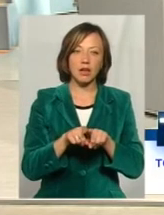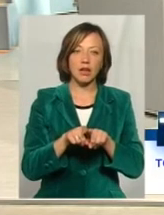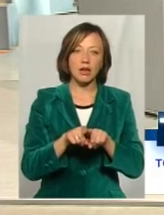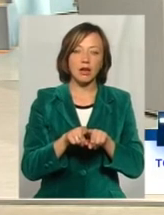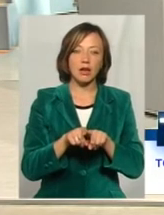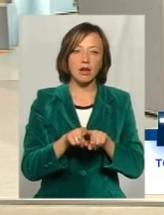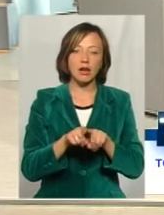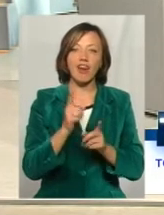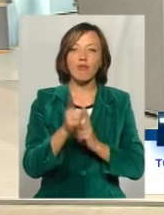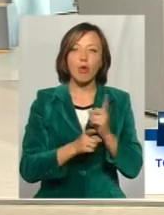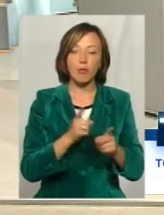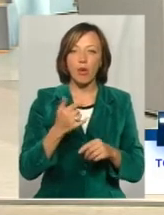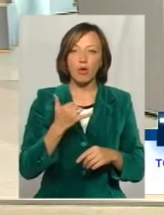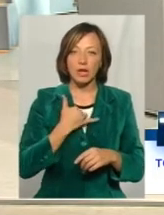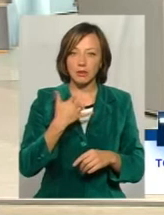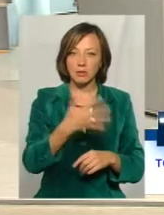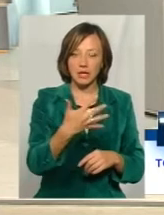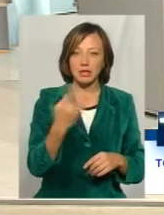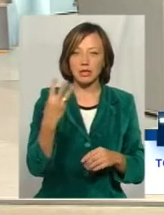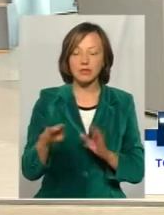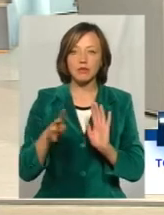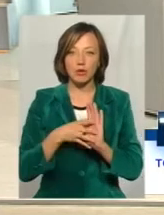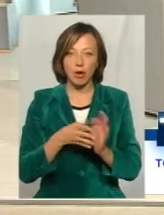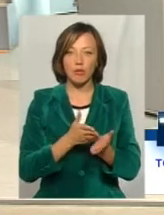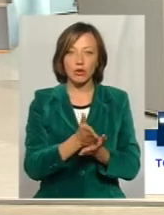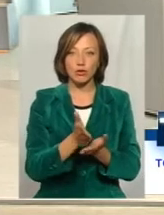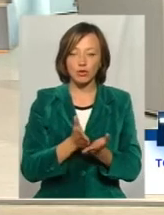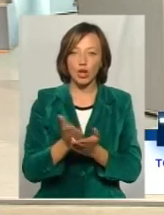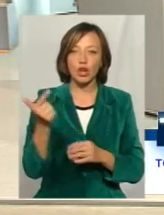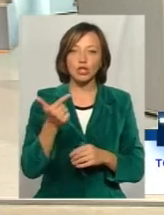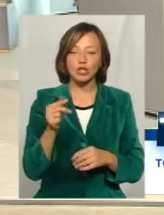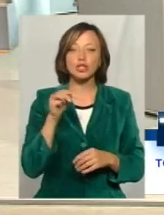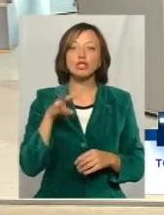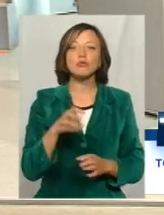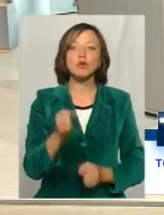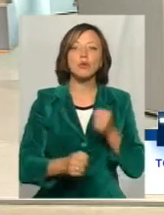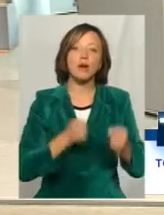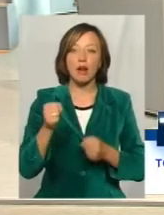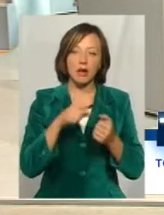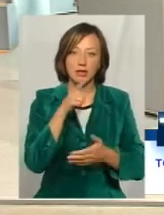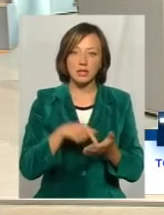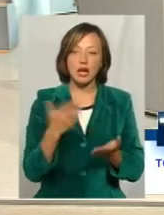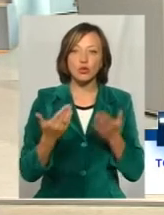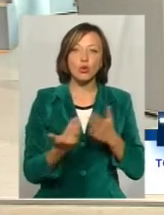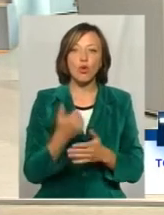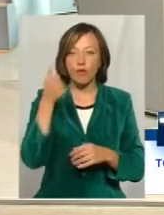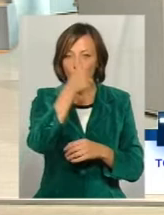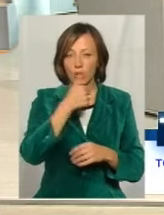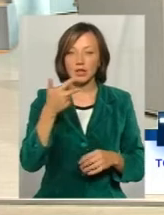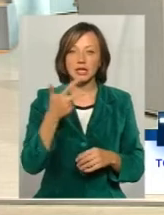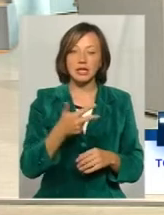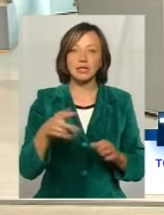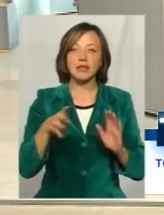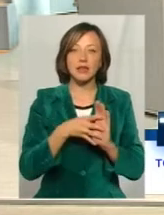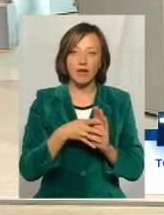маршрутками, нам на 50-му і на 39-му маршрутці в Гречани чим добиратися? Якщо до нового року 39-й